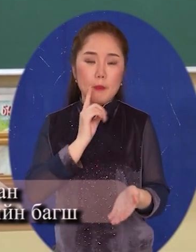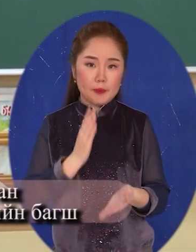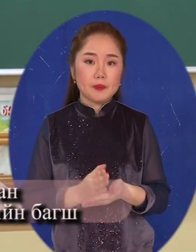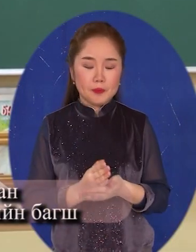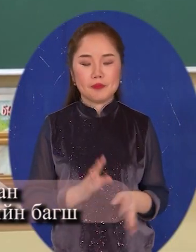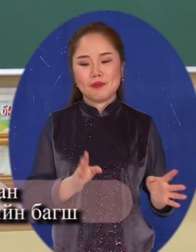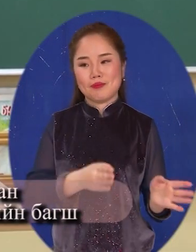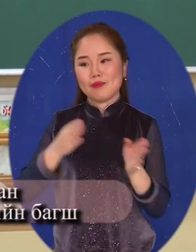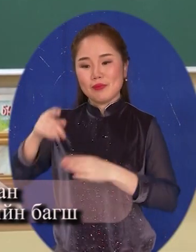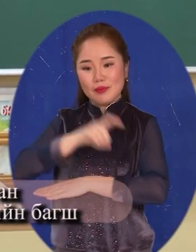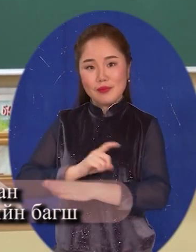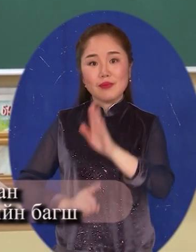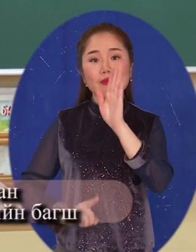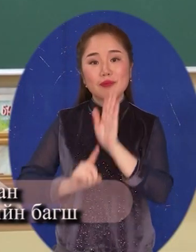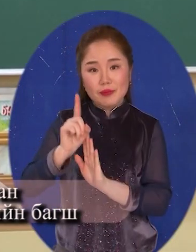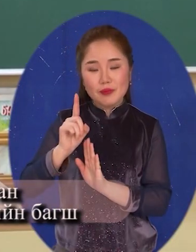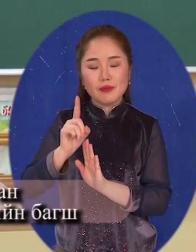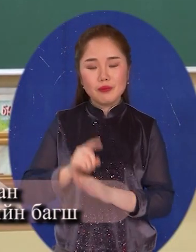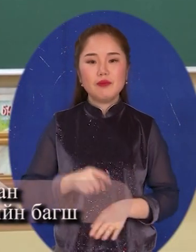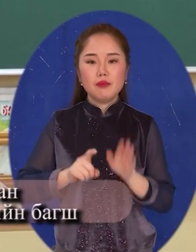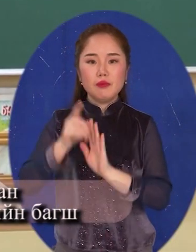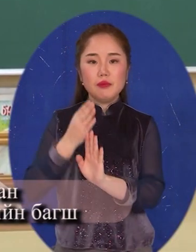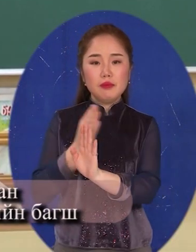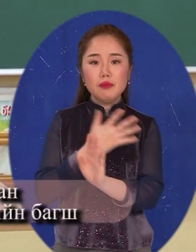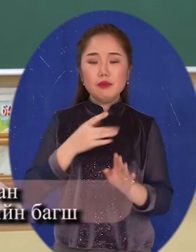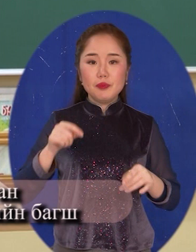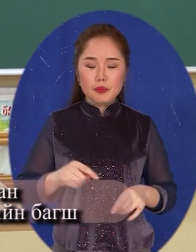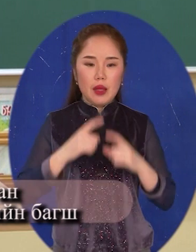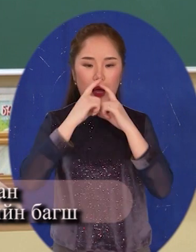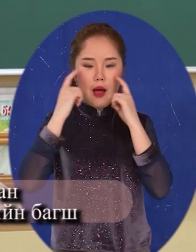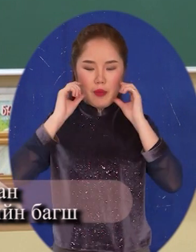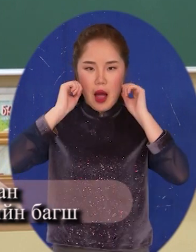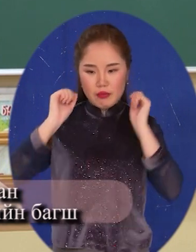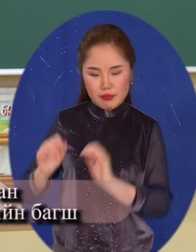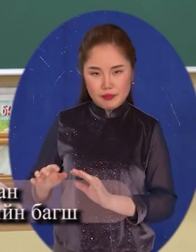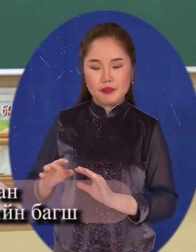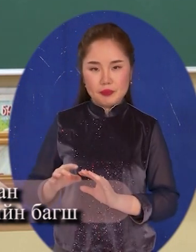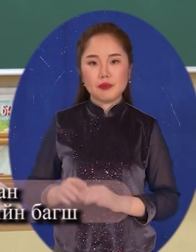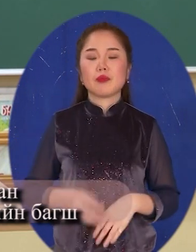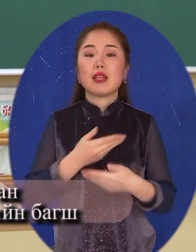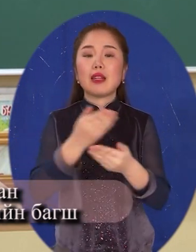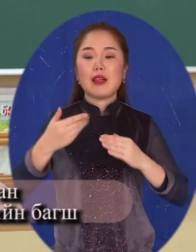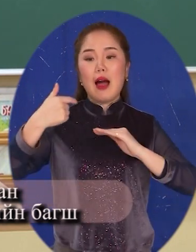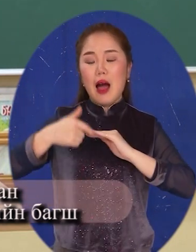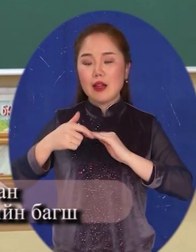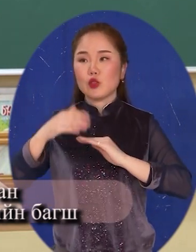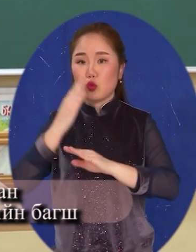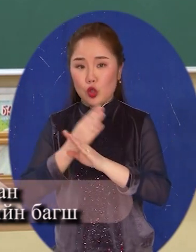Бәріміз сабаққа кірісейік. Сабақ басталмас бұрын мұғалімдерің аузындағы бетпердемді алып